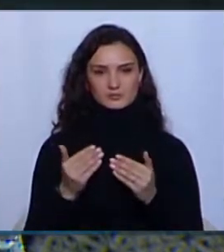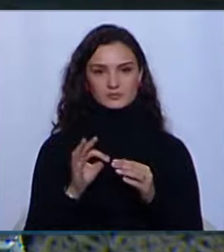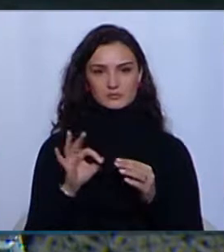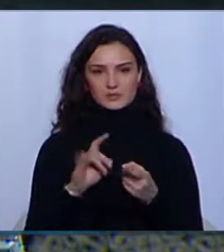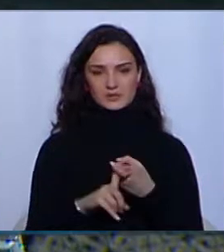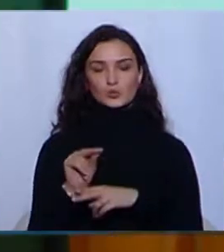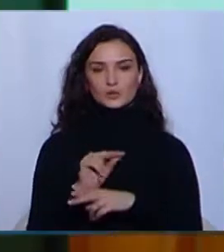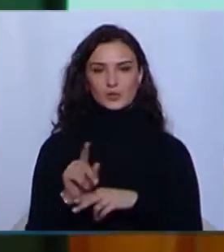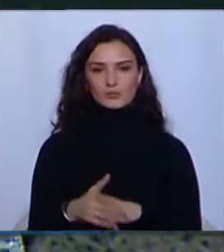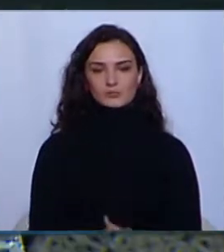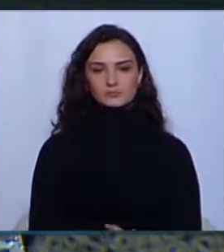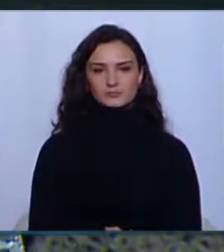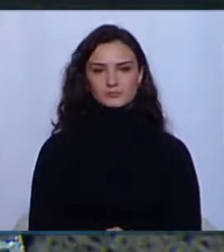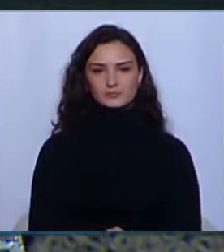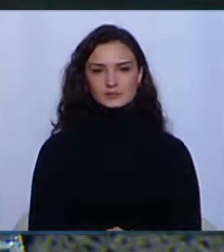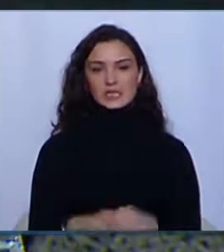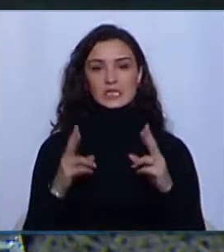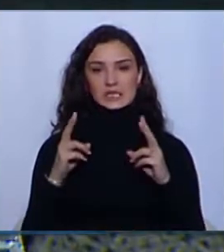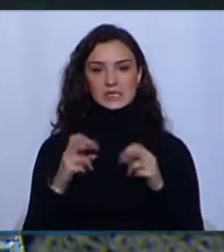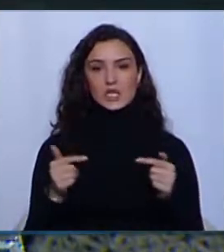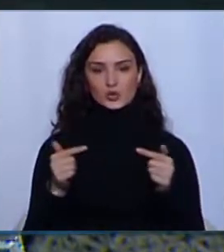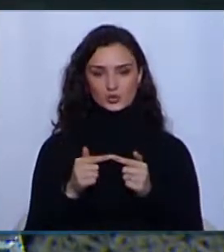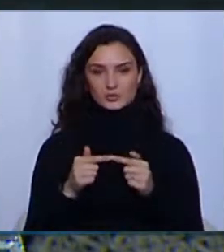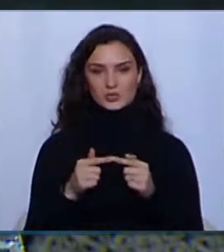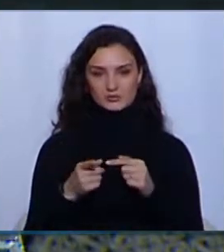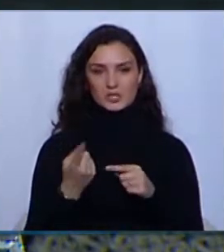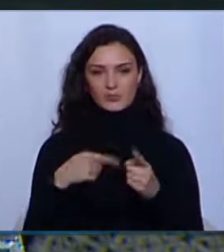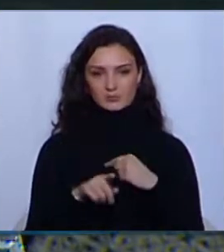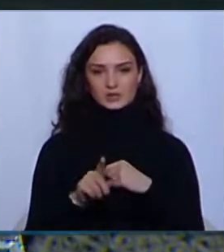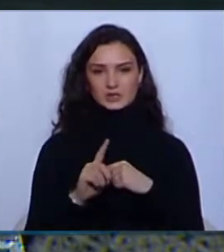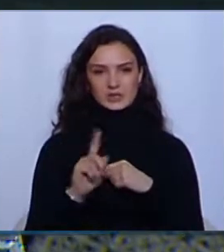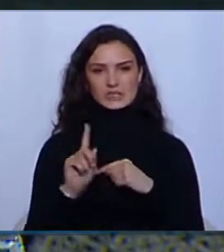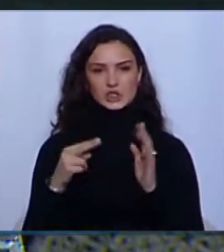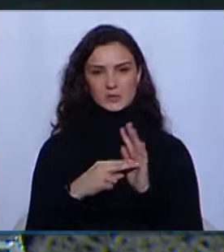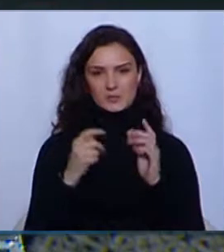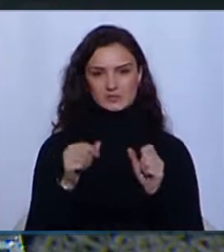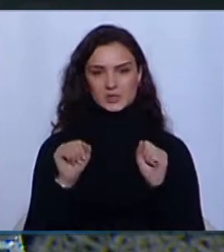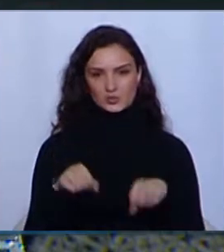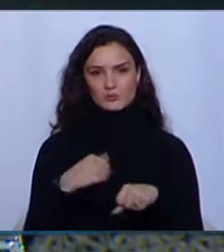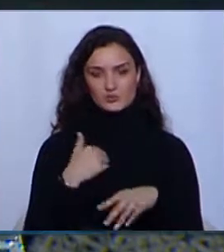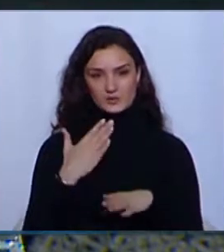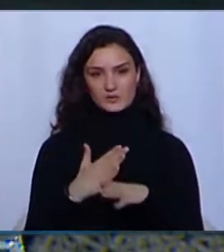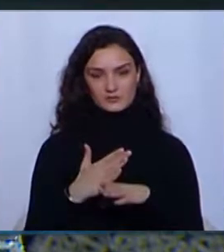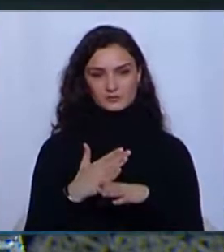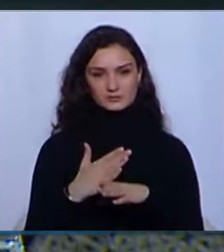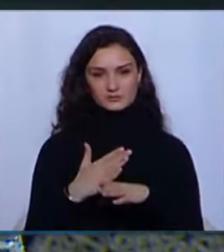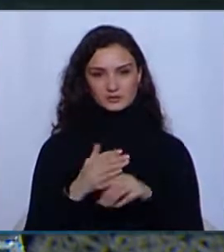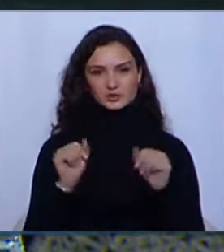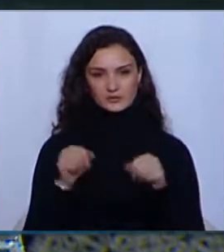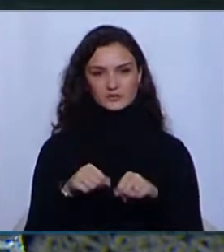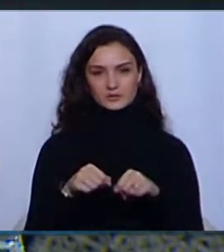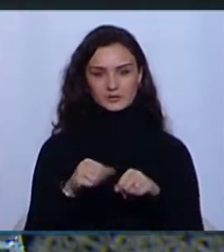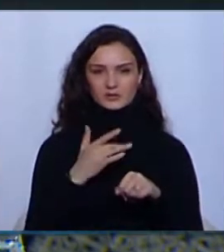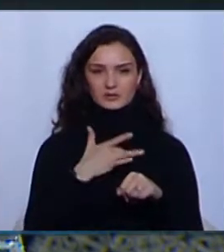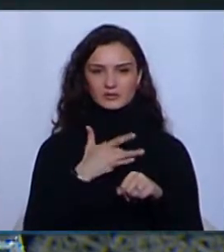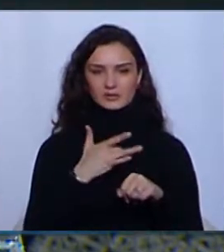მენეჯმენტთან დაკავშირებით. დიაგნოზიდან გამომდინარე და იმ პარამეტრებიდან გამომდინარე შეფასების საშუალება ჩვენ გვაქვს, შეგვიძლია